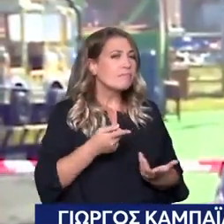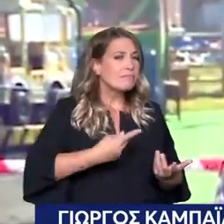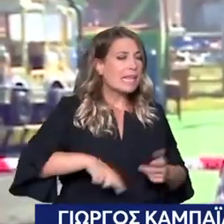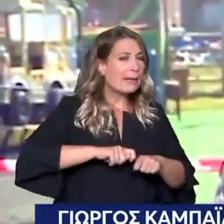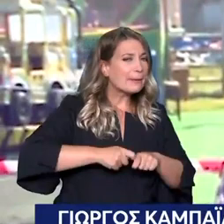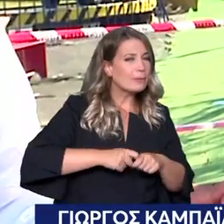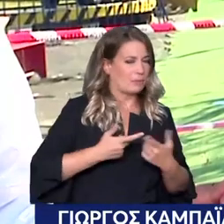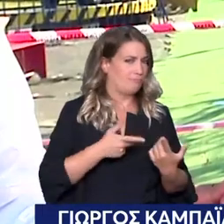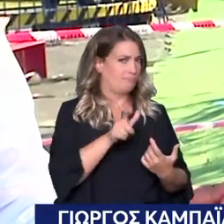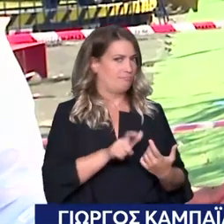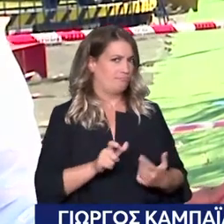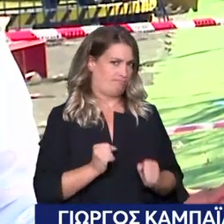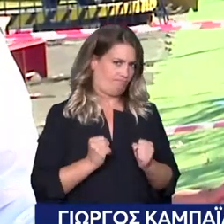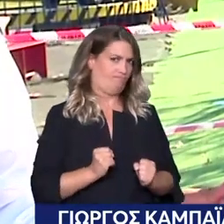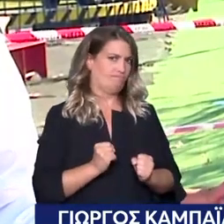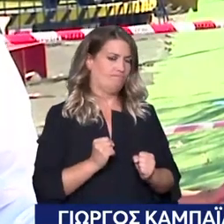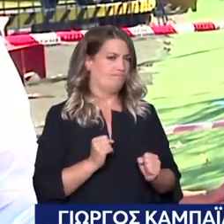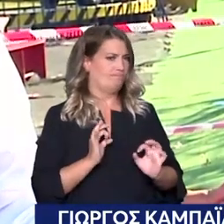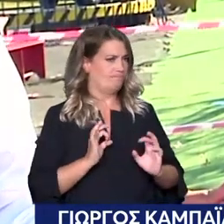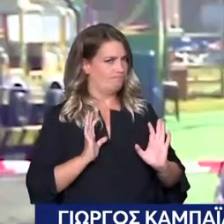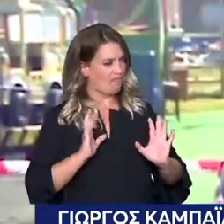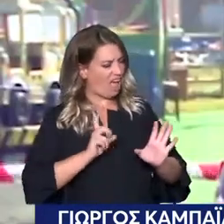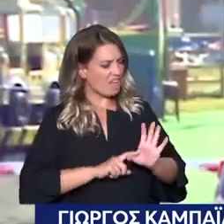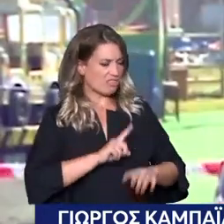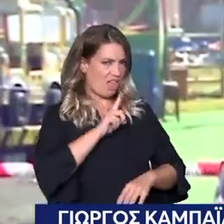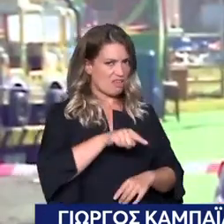η πιστοποιημένη τεχνική, ποια είναι?